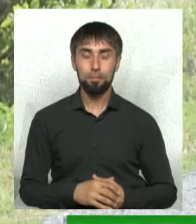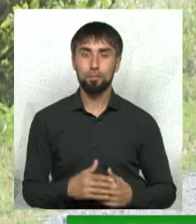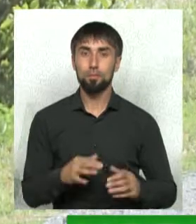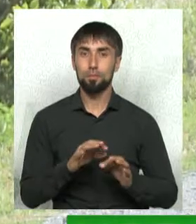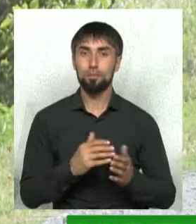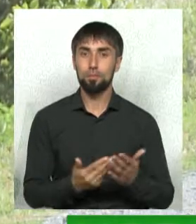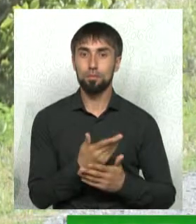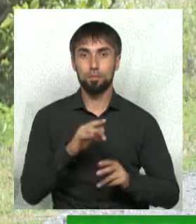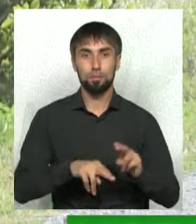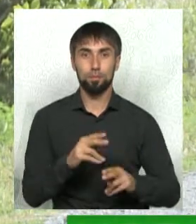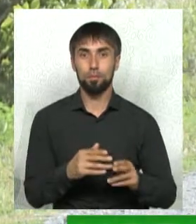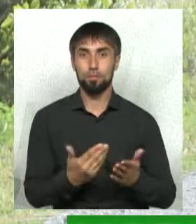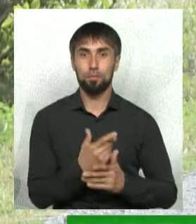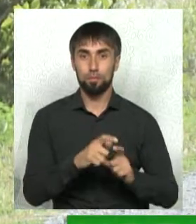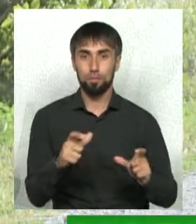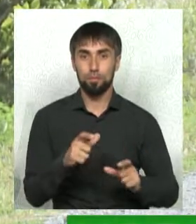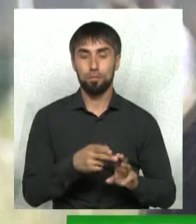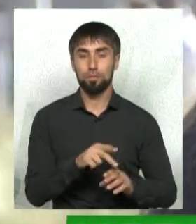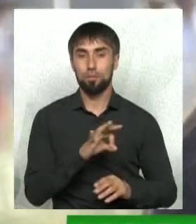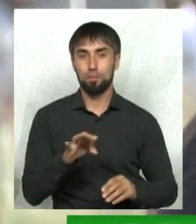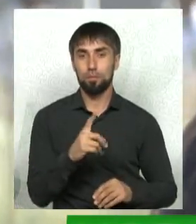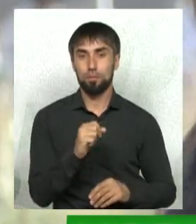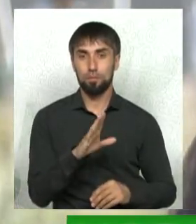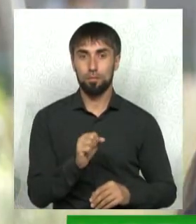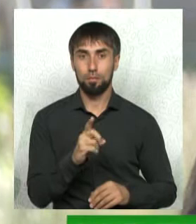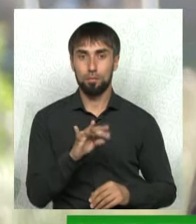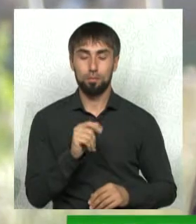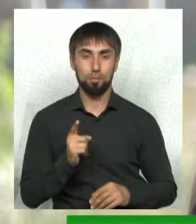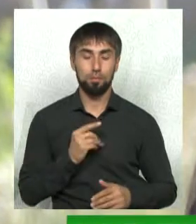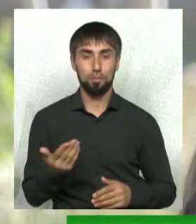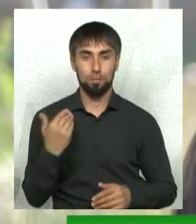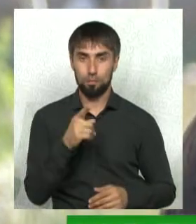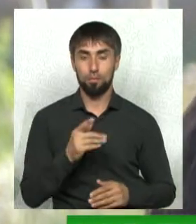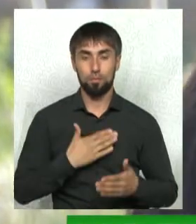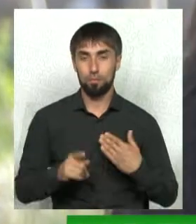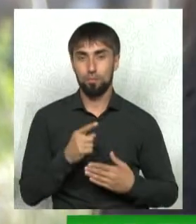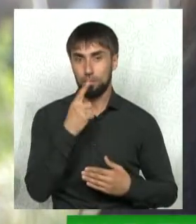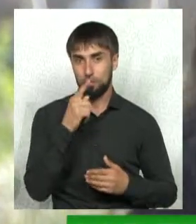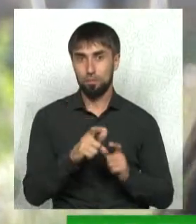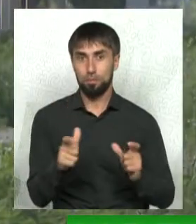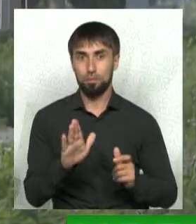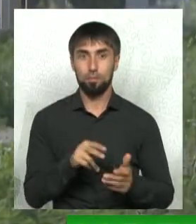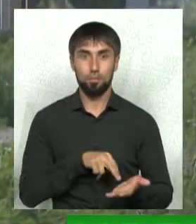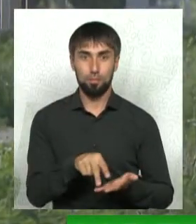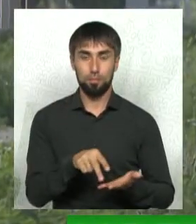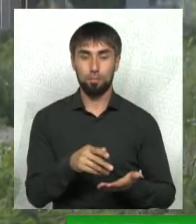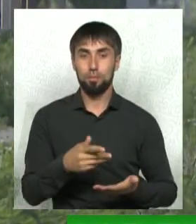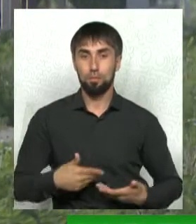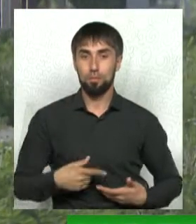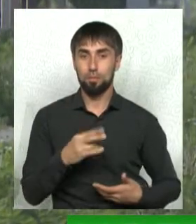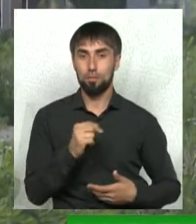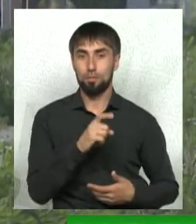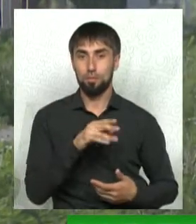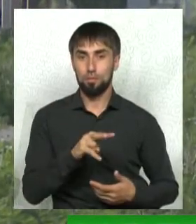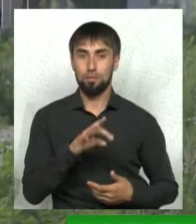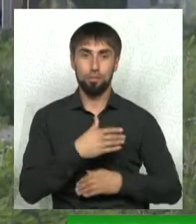Новость о строительстве новой школы отличница Хава Бекова ждала давно. Рада, что теперь на учебу недалеко будет ходить. Живет она за